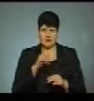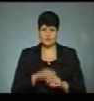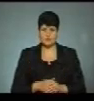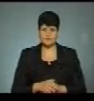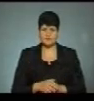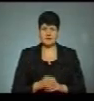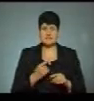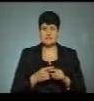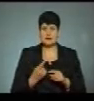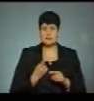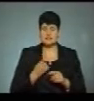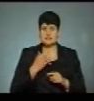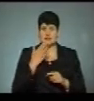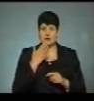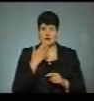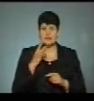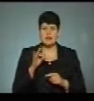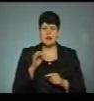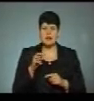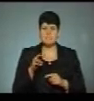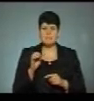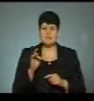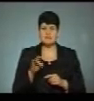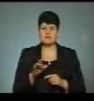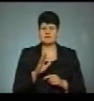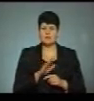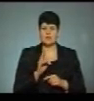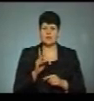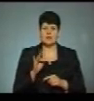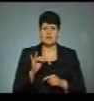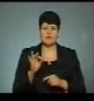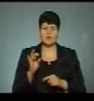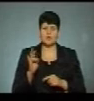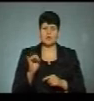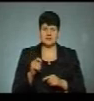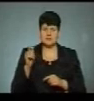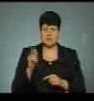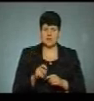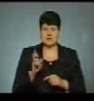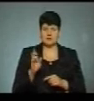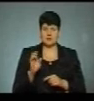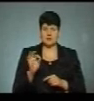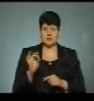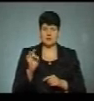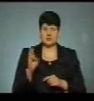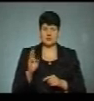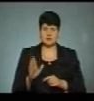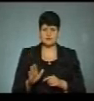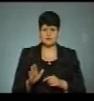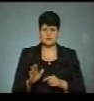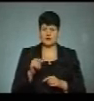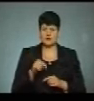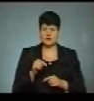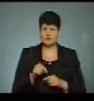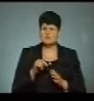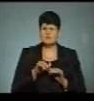Це майстер народних ремесел з художньої вишивки Вікторія Кривоніс. На виставку приїхала з Борщева. Тут діло